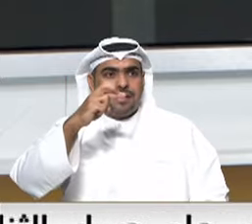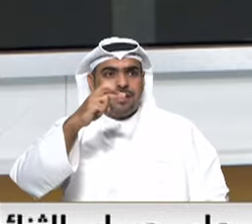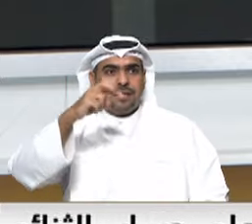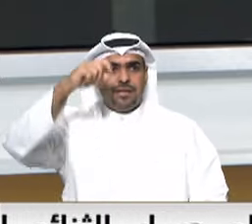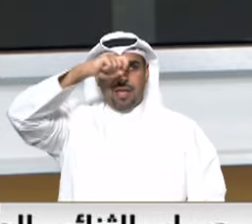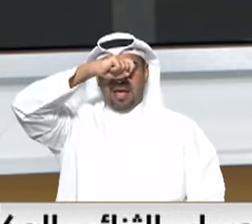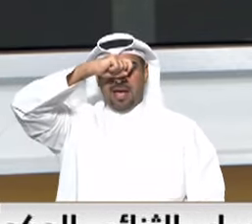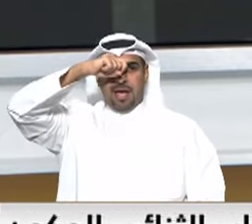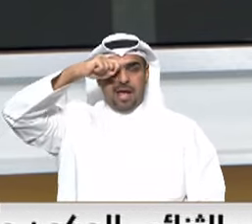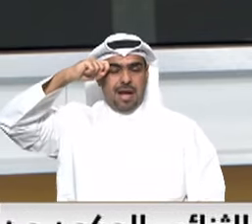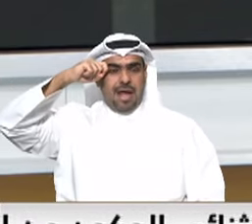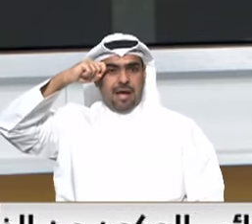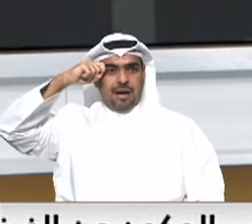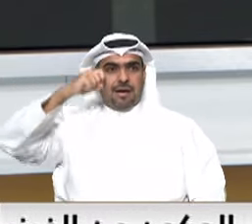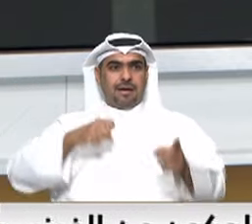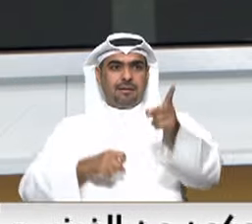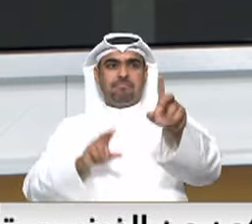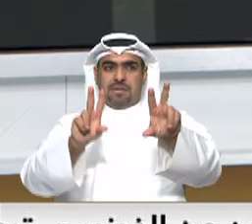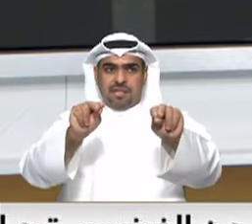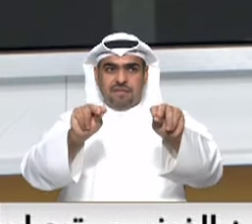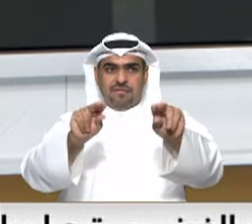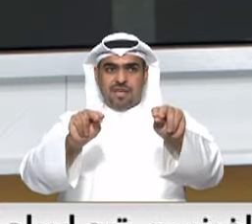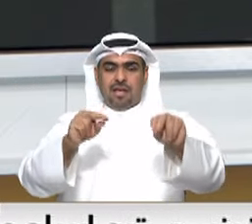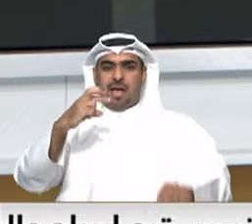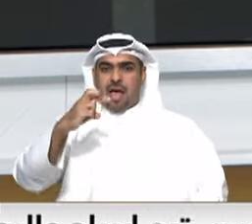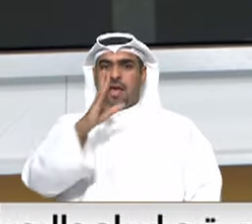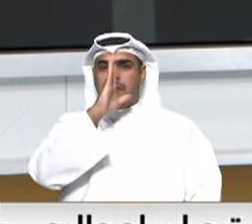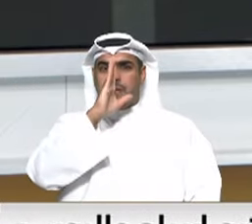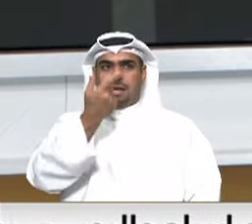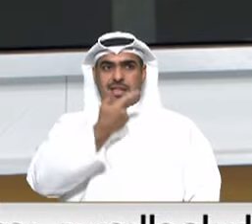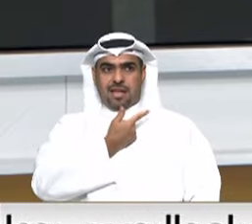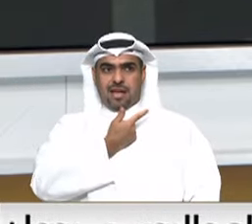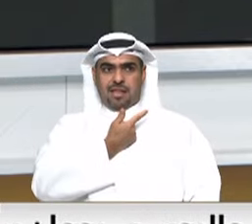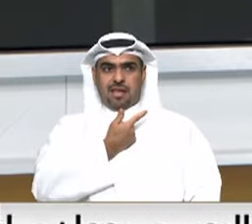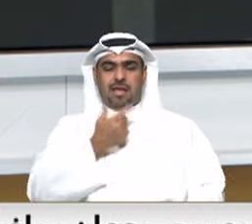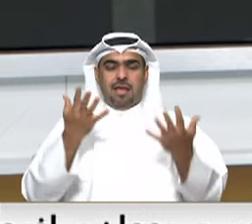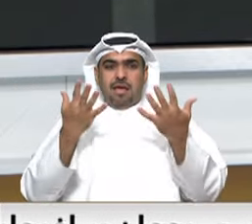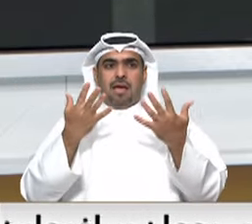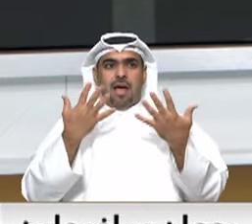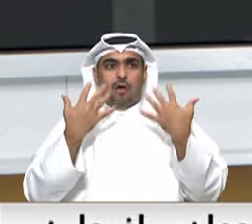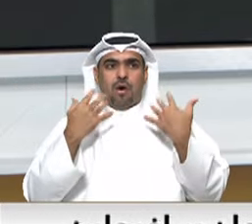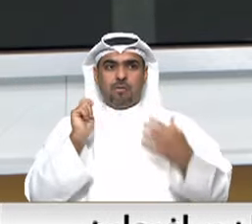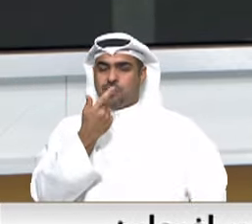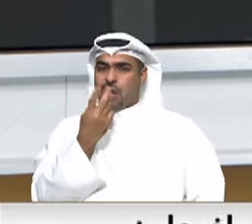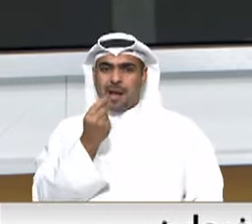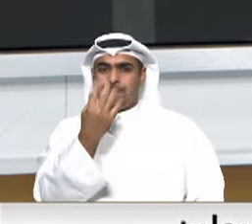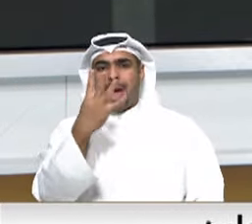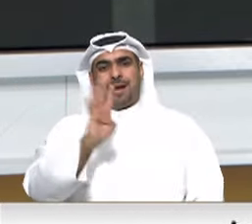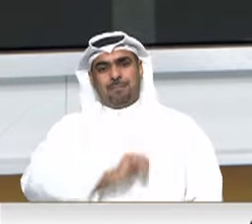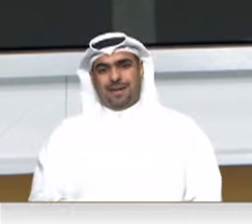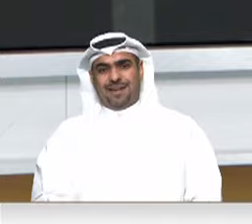ورياح شمالية غربية يومين الاثنين الثلاثاء سرعتها من 15 إلى 40 كيلو متر بالساعة. أعزائي المشاهدين، نشكر لكم متابعتكم.